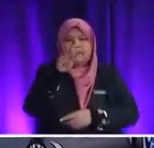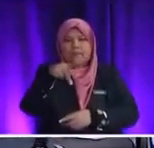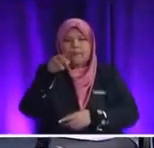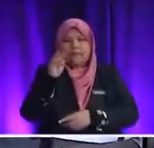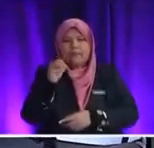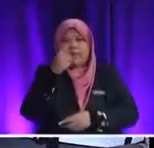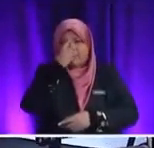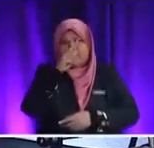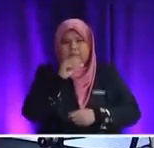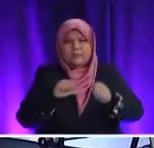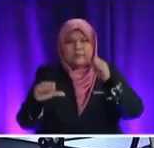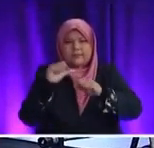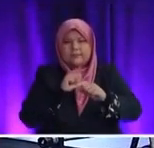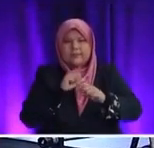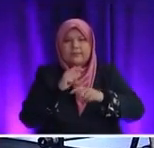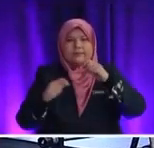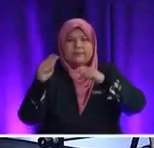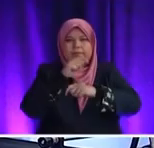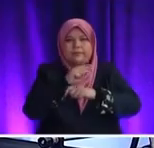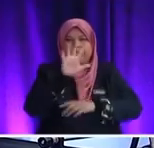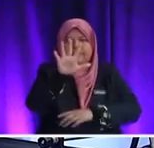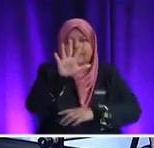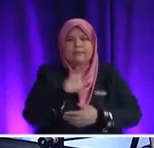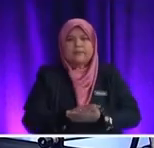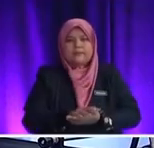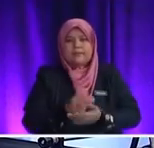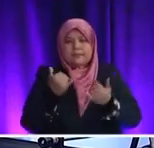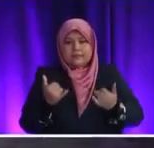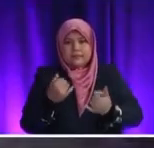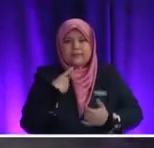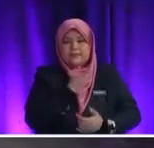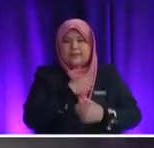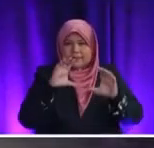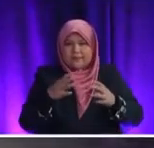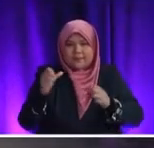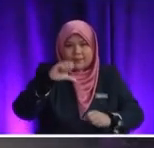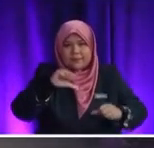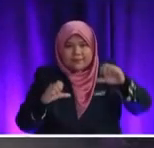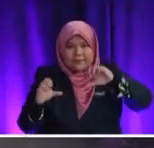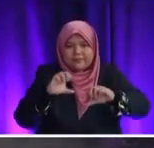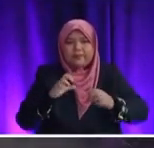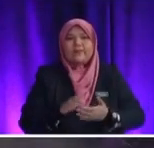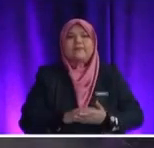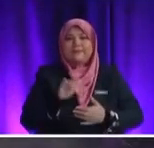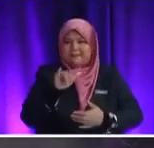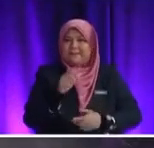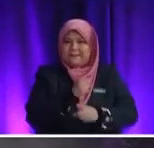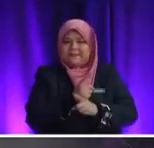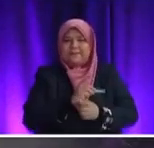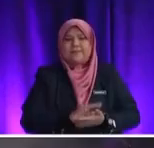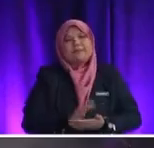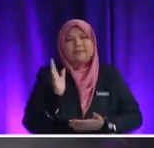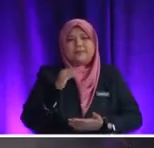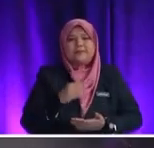mata pelajaran sains tingkat animebatchs.com kita kamu eksperimen kita ke bawah spermatozoa keju Lego